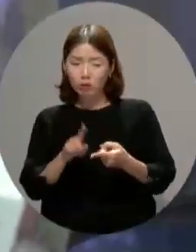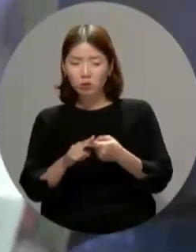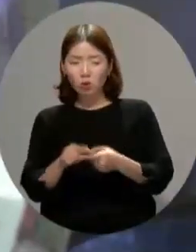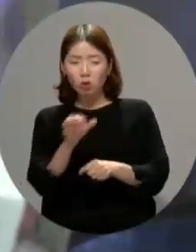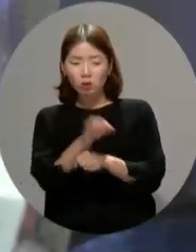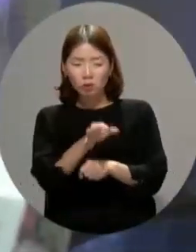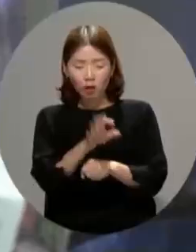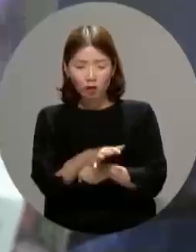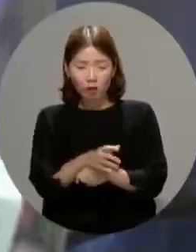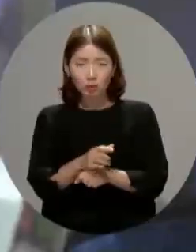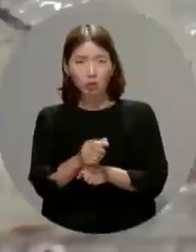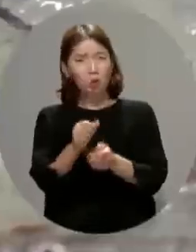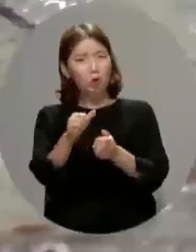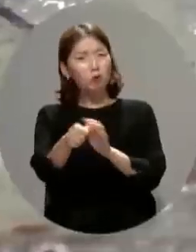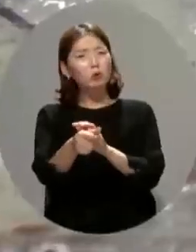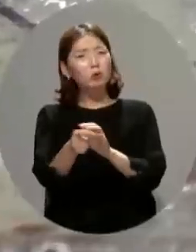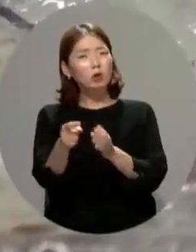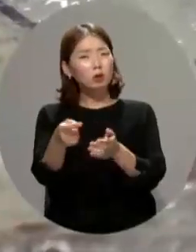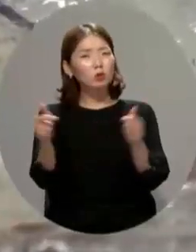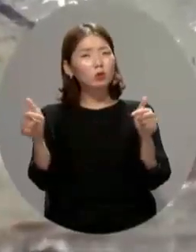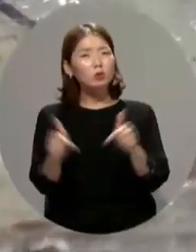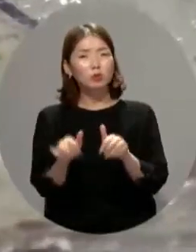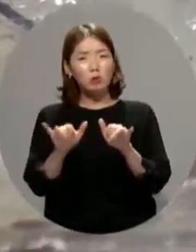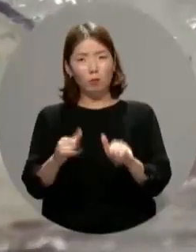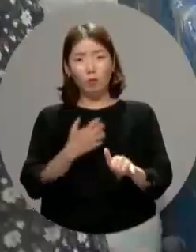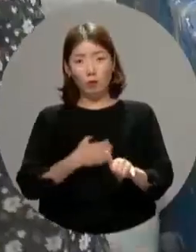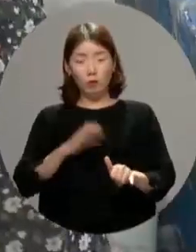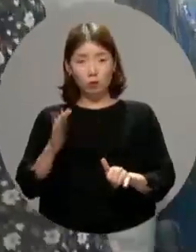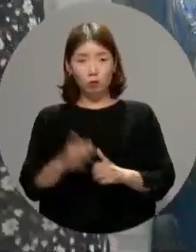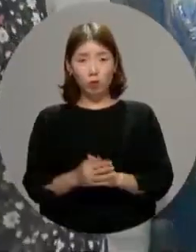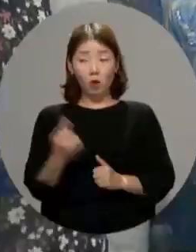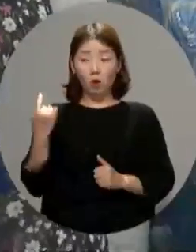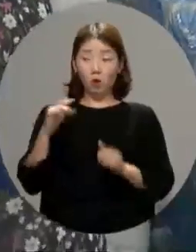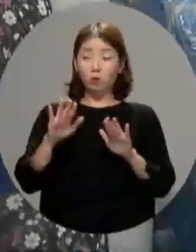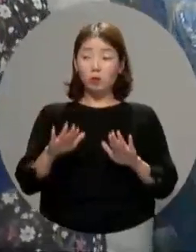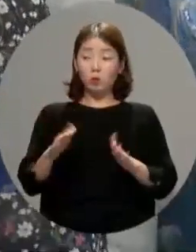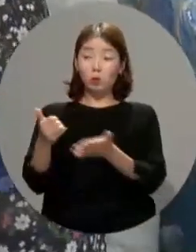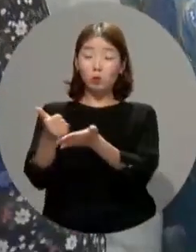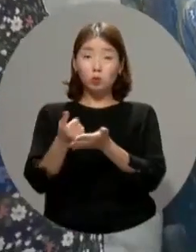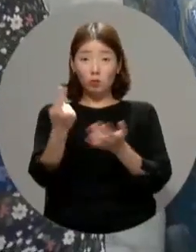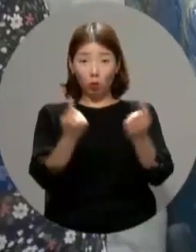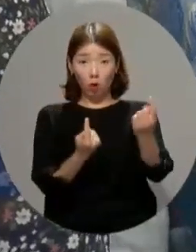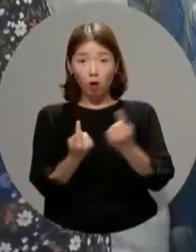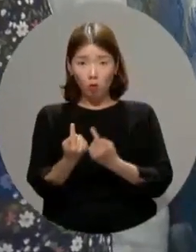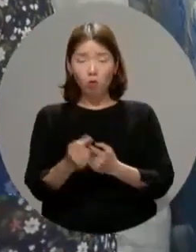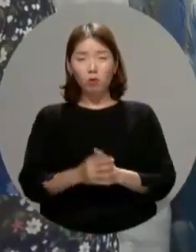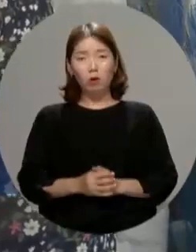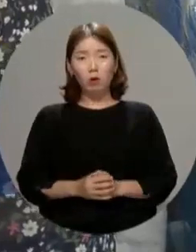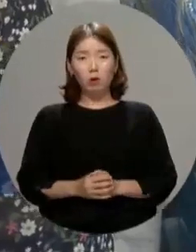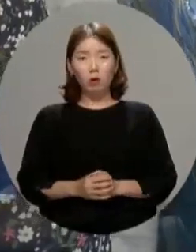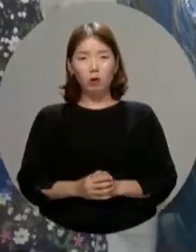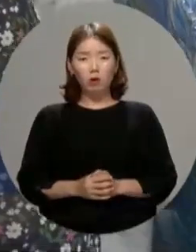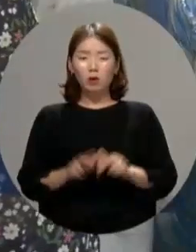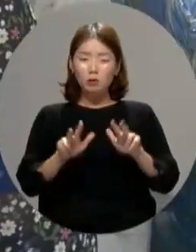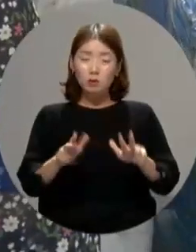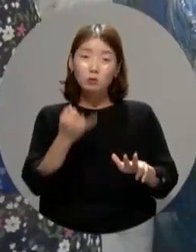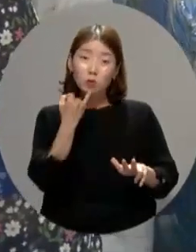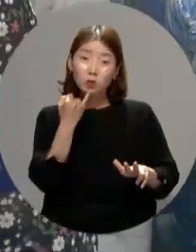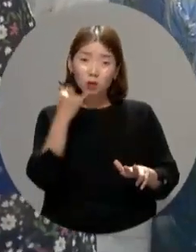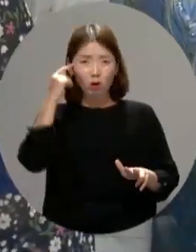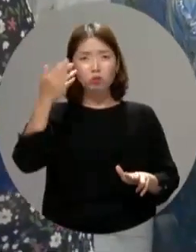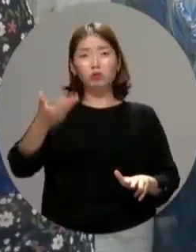소비자의 외면받지 않을까 하는 불안감도 큽니다. 어제 오늘 손님도 오셔가지고 아직은